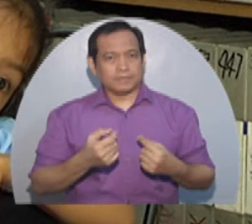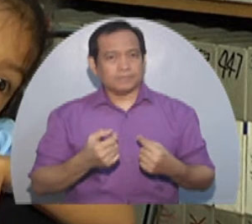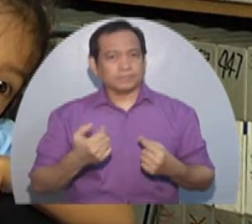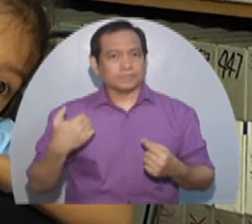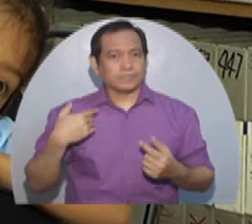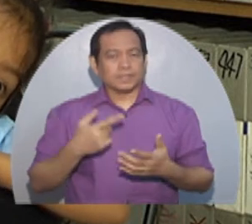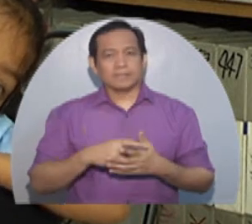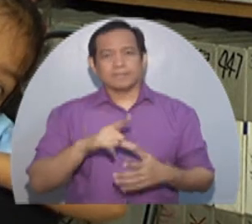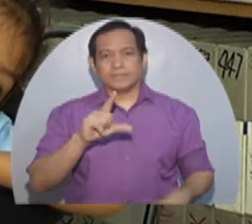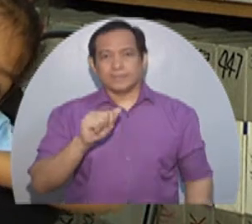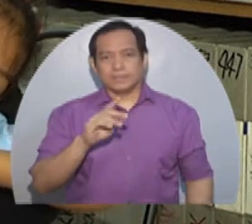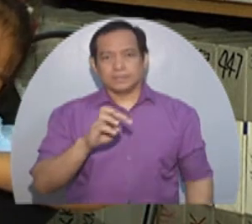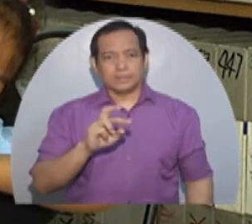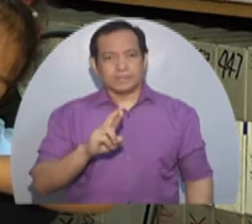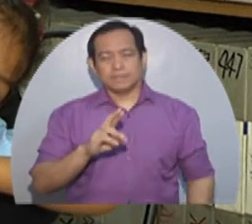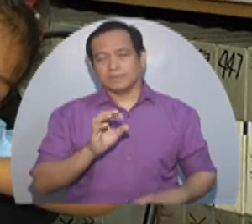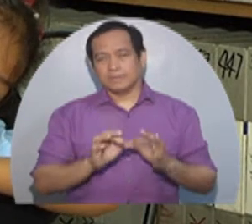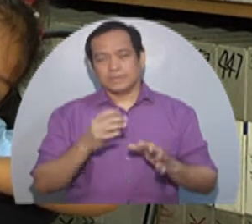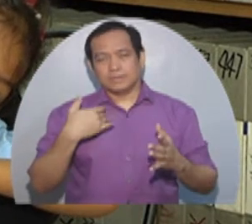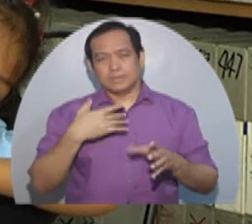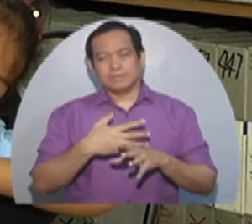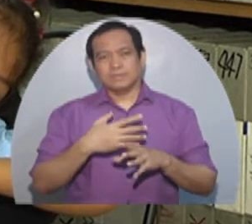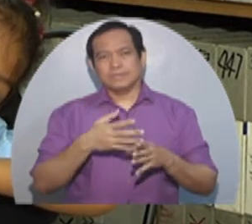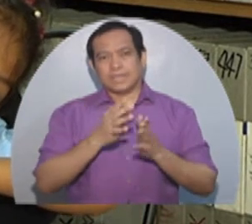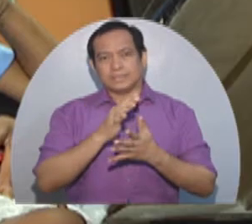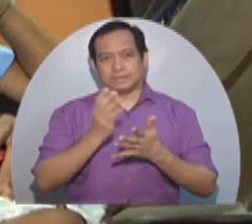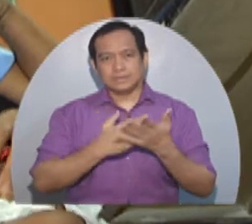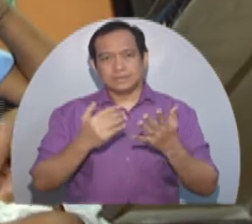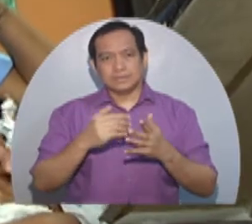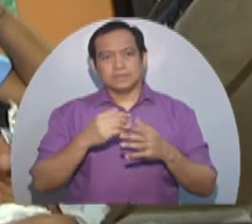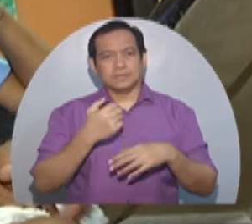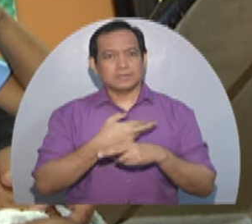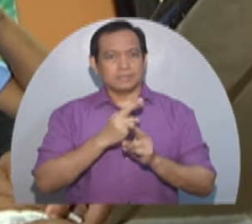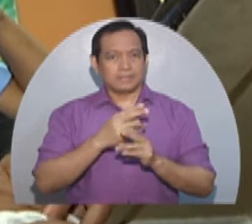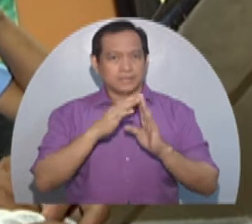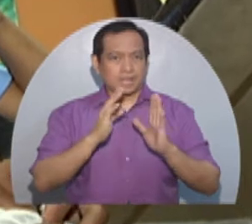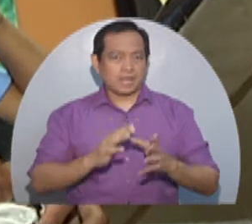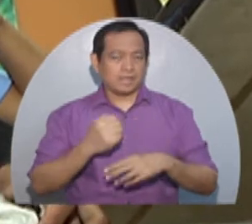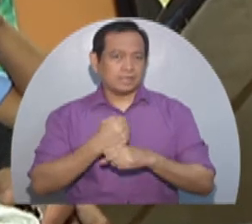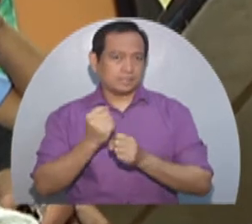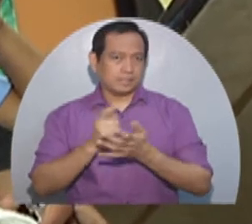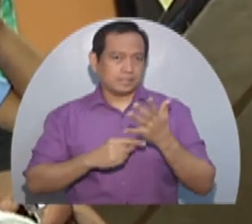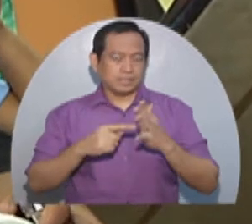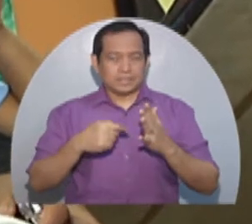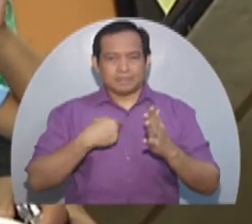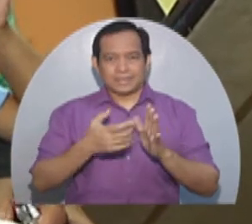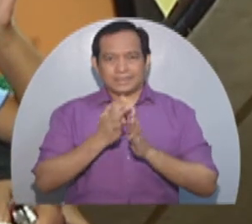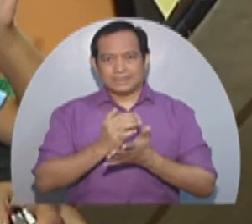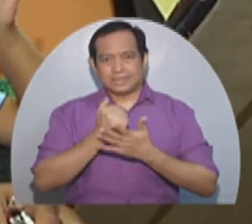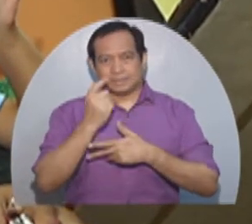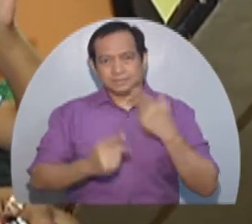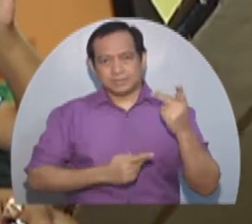trabaho niya po, nagle-labor lang po pag may nagpapagawa po ng bahay. Nananawagan po ako sa lahat